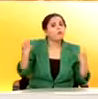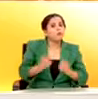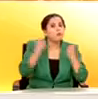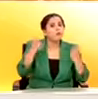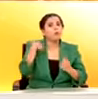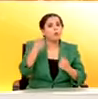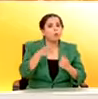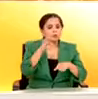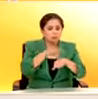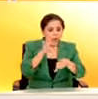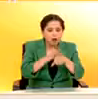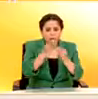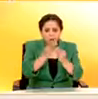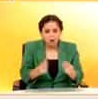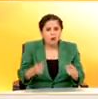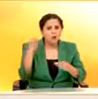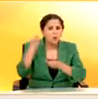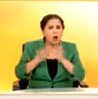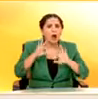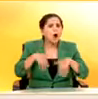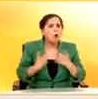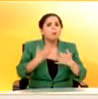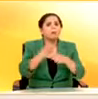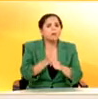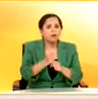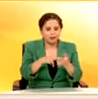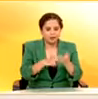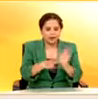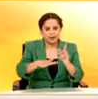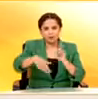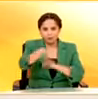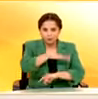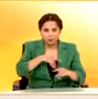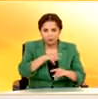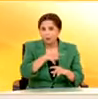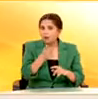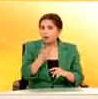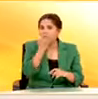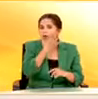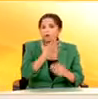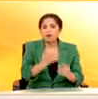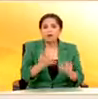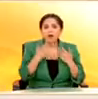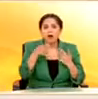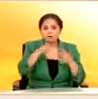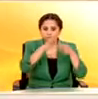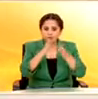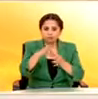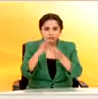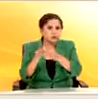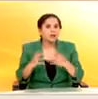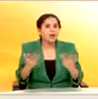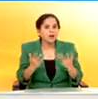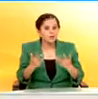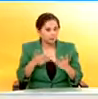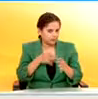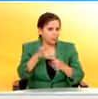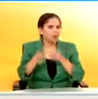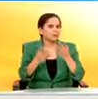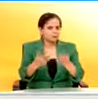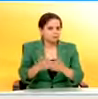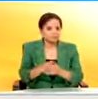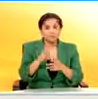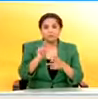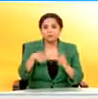कितनी परंपराएं हैं और प्रकृति के साथ कितना सुंदर तालमेल है। साथियों,